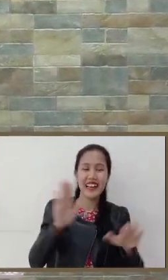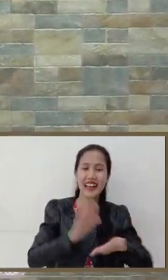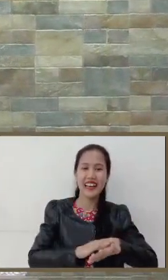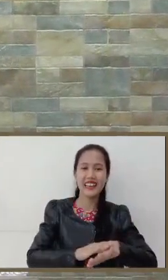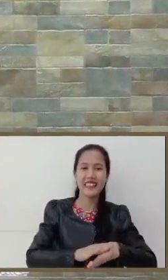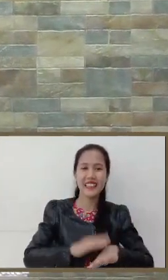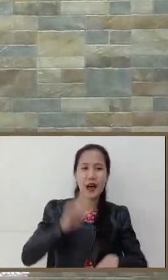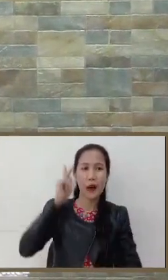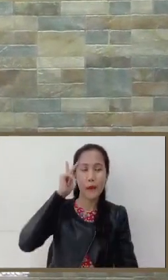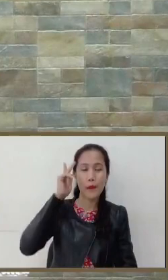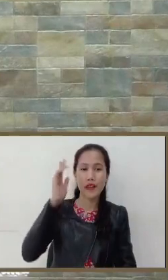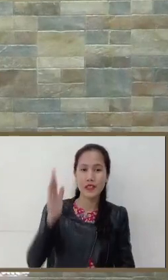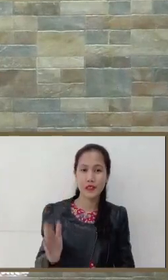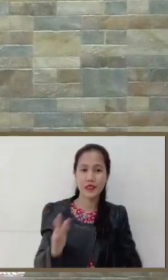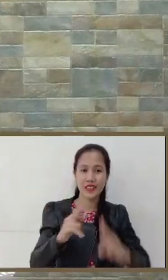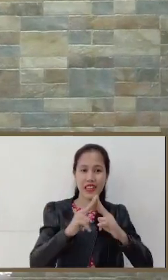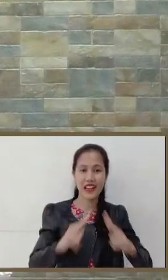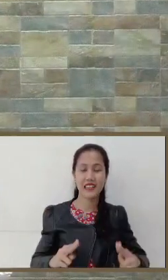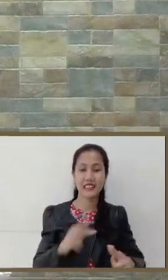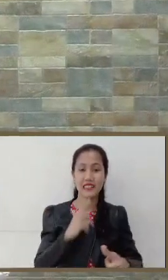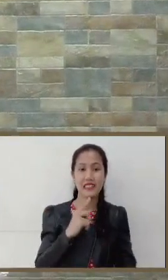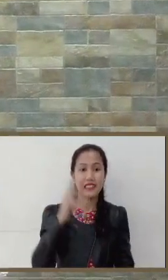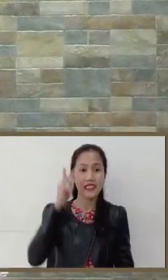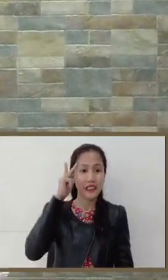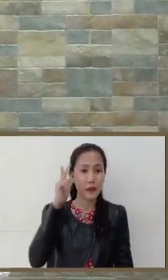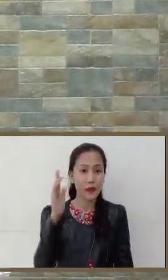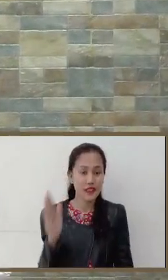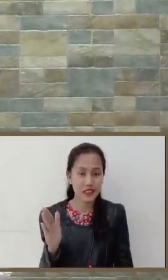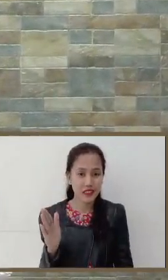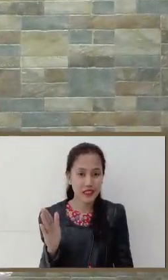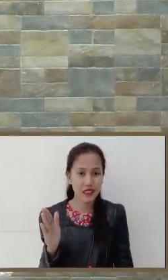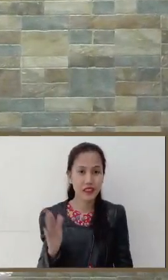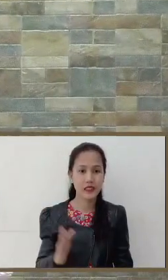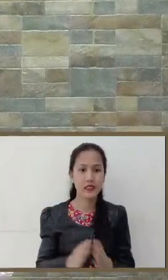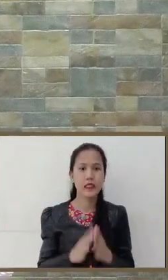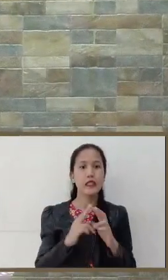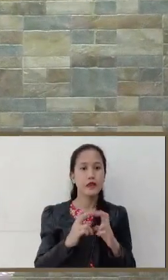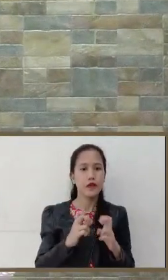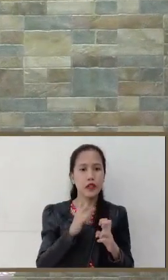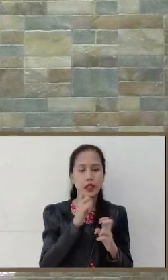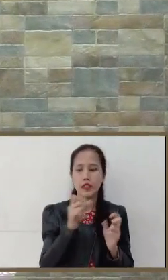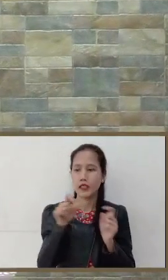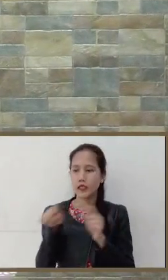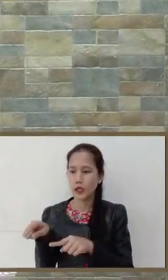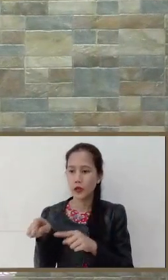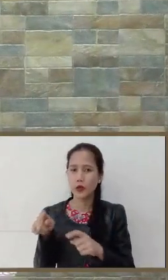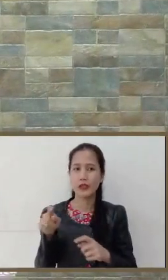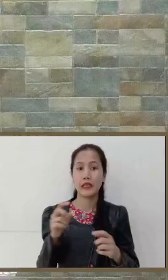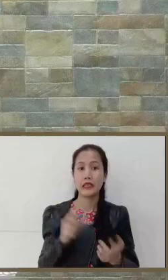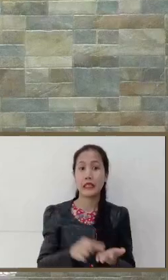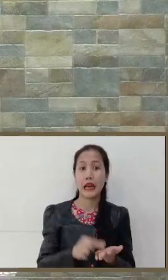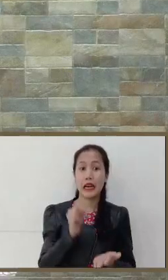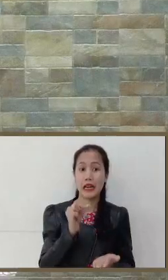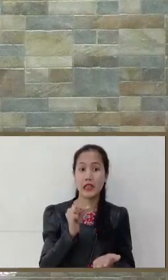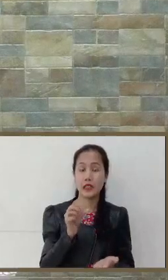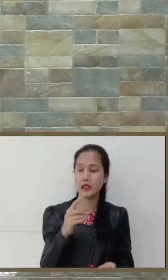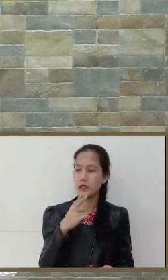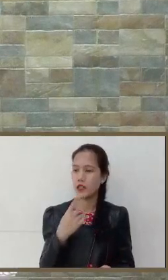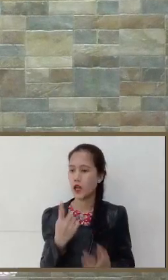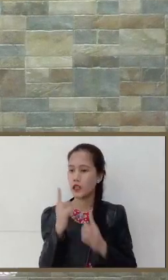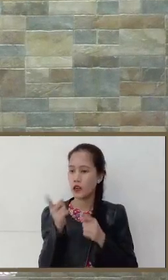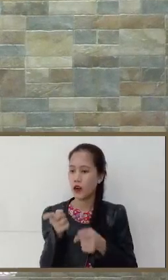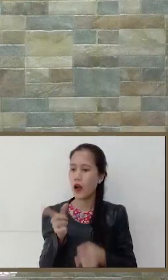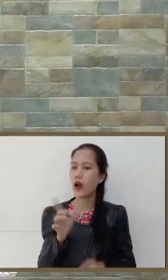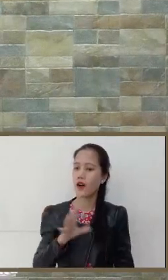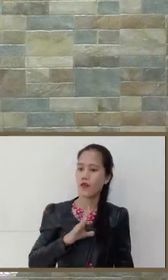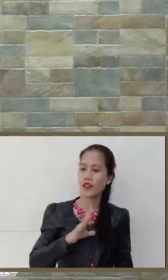Pastor, sinabi sa akin ni Pastor na kahit hindi ka naman muna po na pumunta ng Tarlac, di ba? Yes, sir. Wala pong problema kasi panghuli na naman po yung